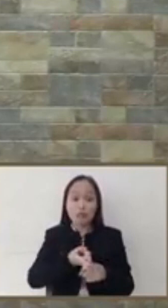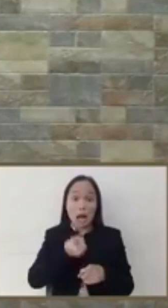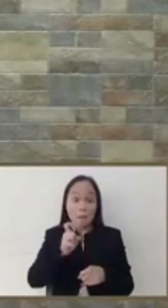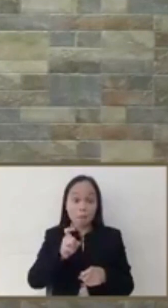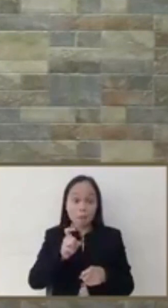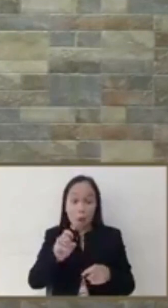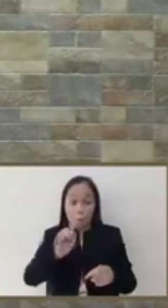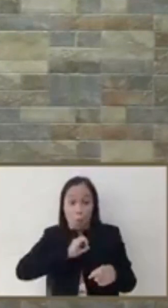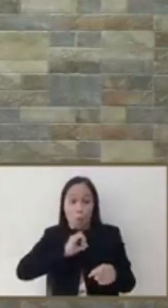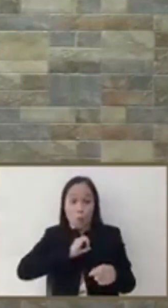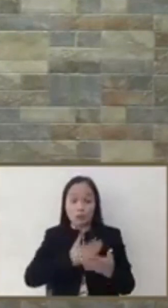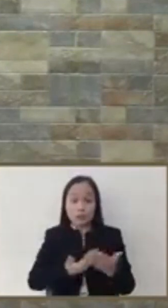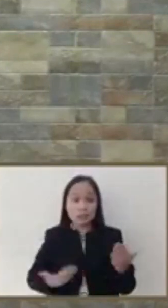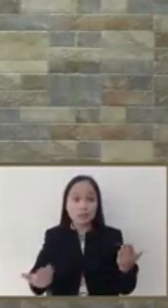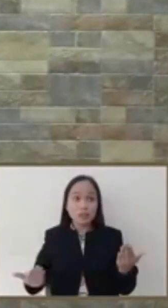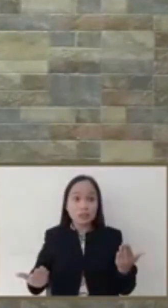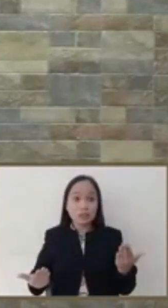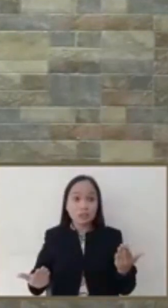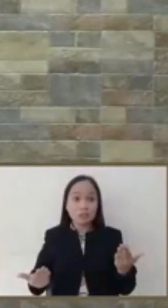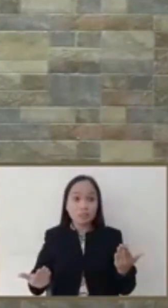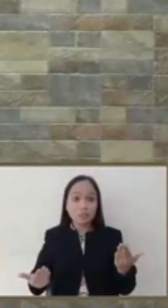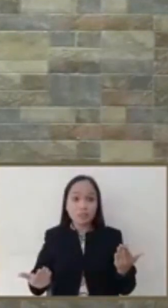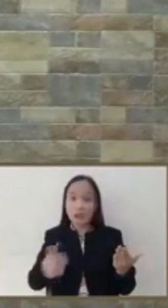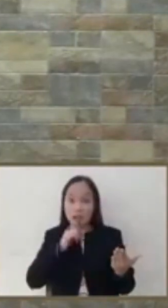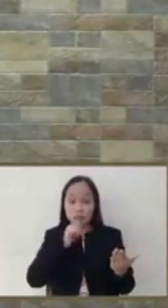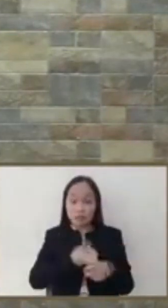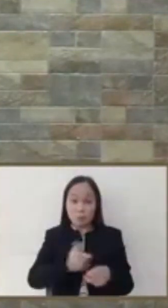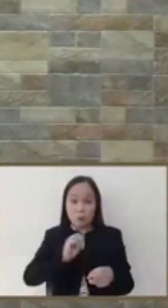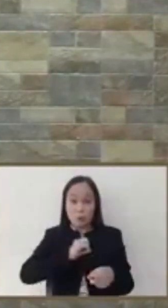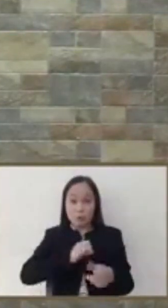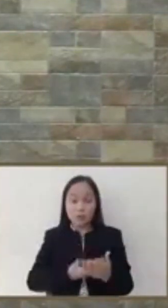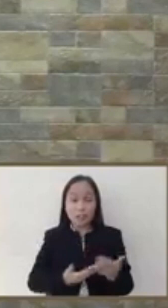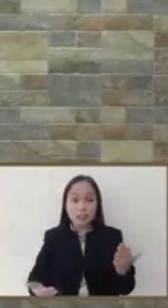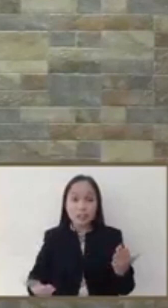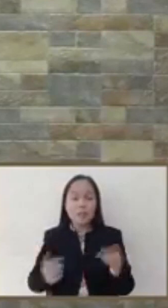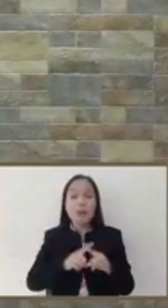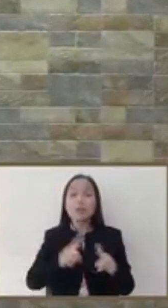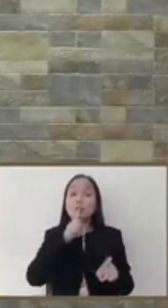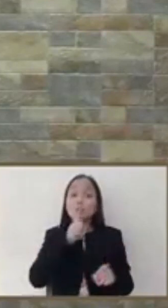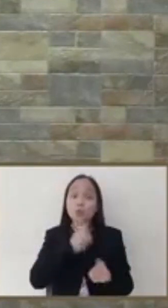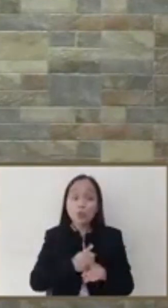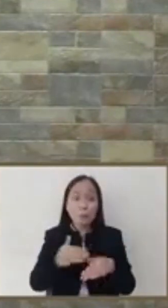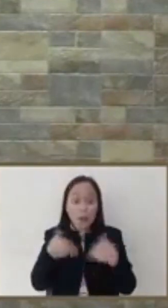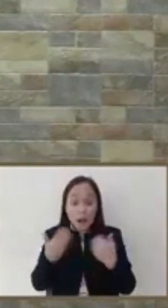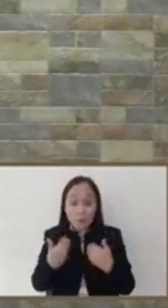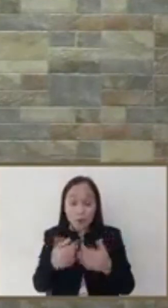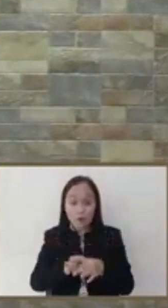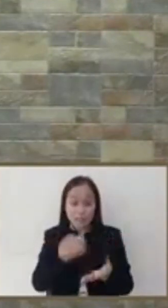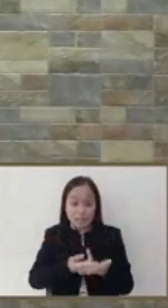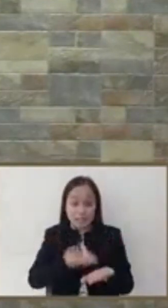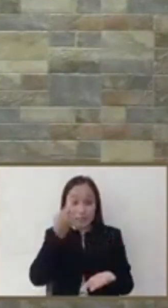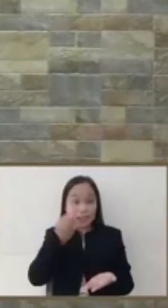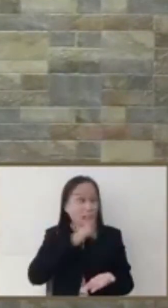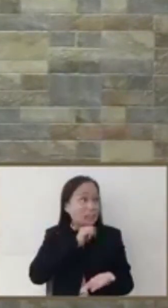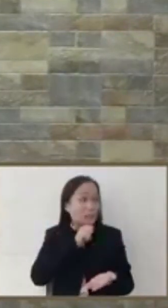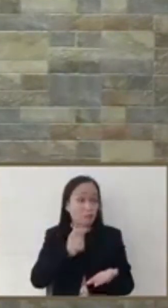it. Alright? Not from possessing it. What I'm saying is, true enjoyment of wealth comes not